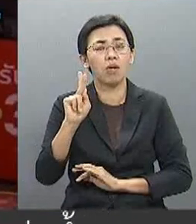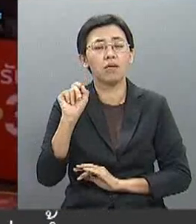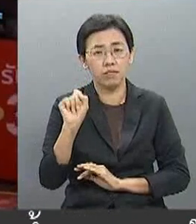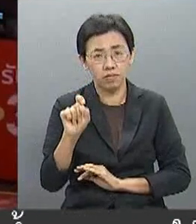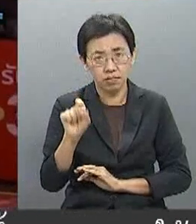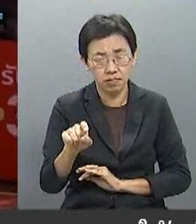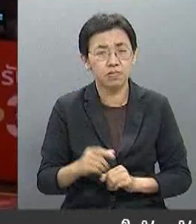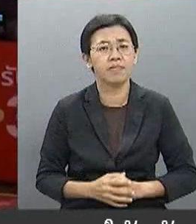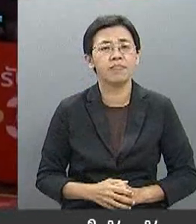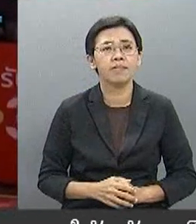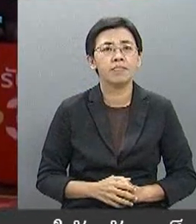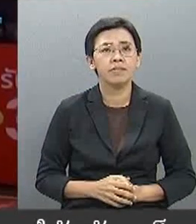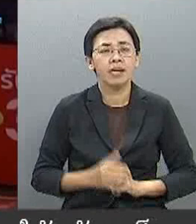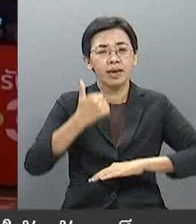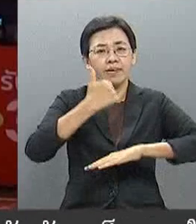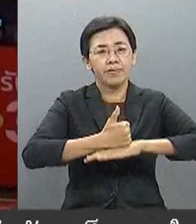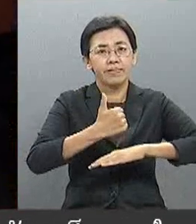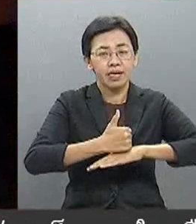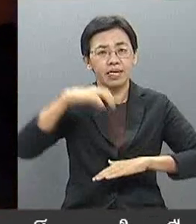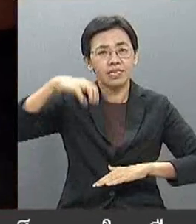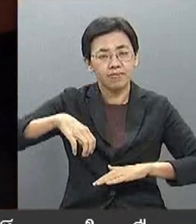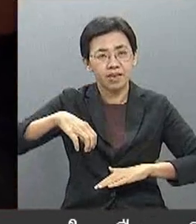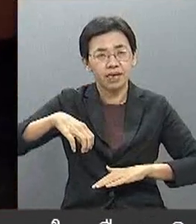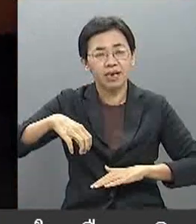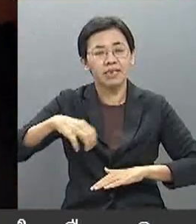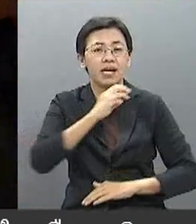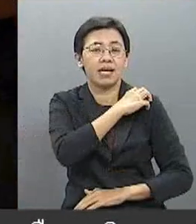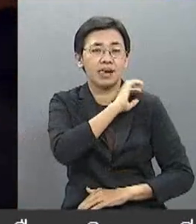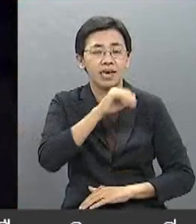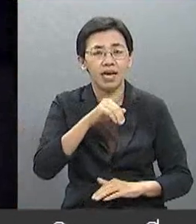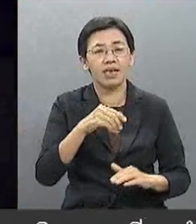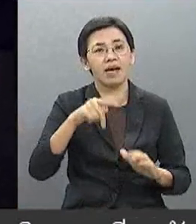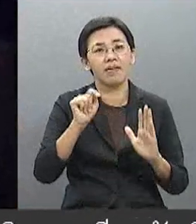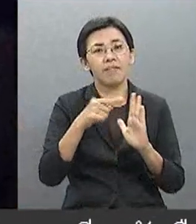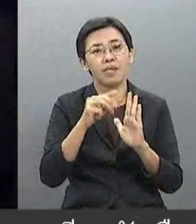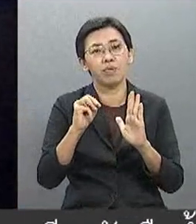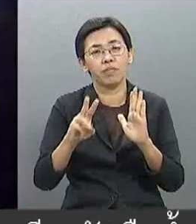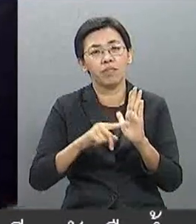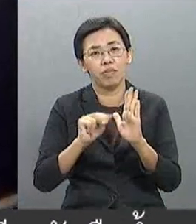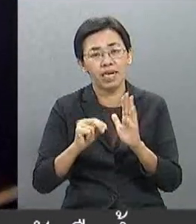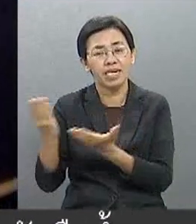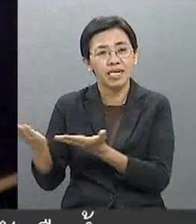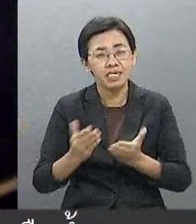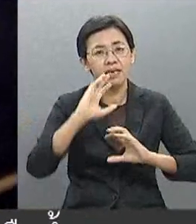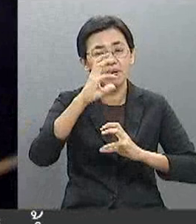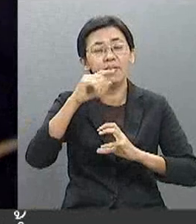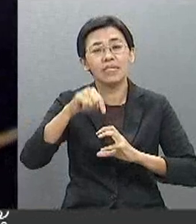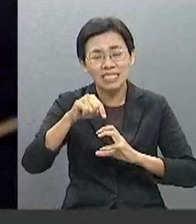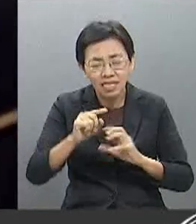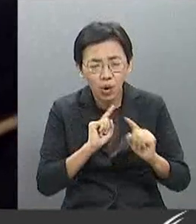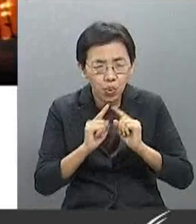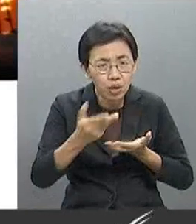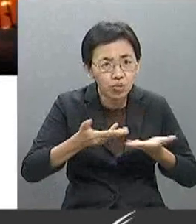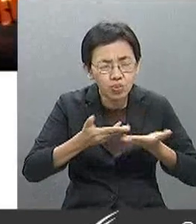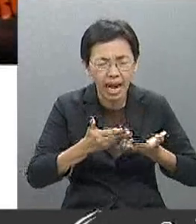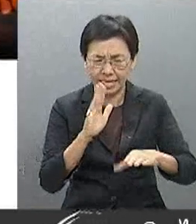วรรณผู้อำนวยการสำนักงานเขตปทุมวันได้เชิญผู้ประกอบการจากโรงภาพยนตร์สยามพารากอนซินีเพ็กเข้าพบเพื่อย้ำมาตรการด้านส